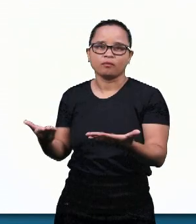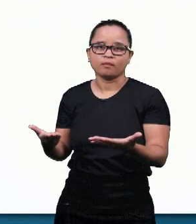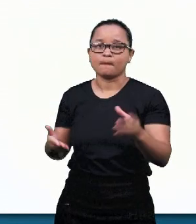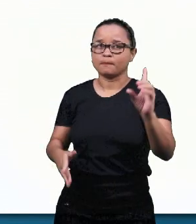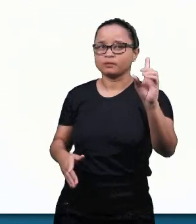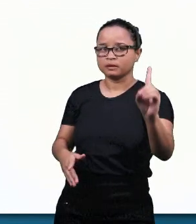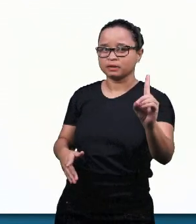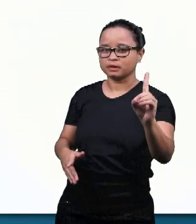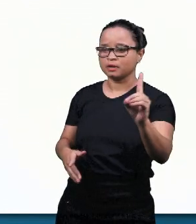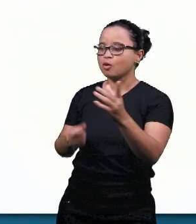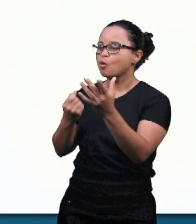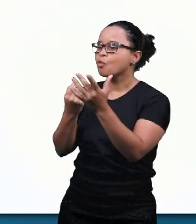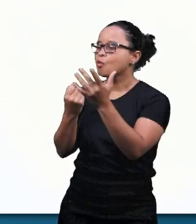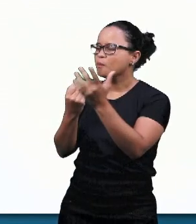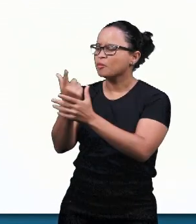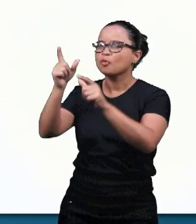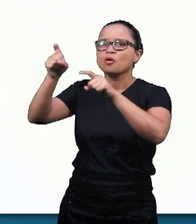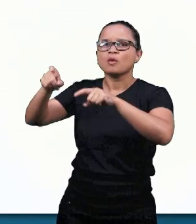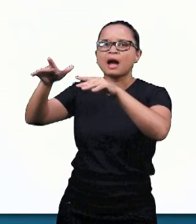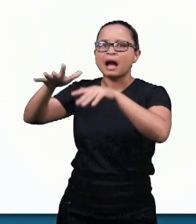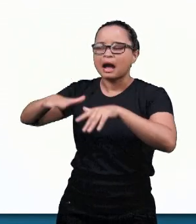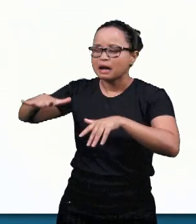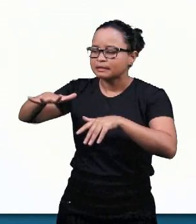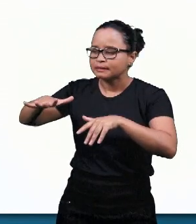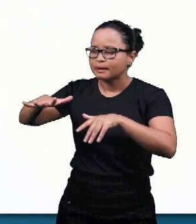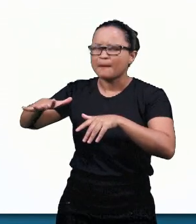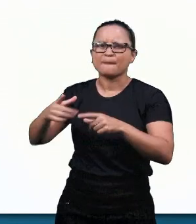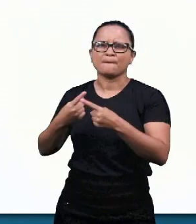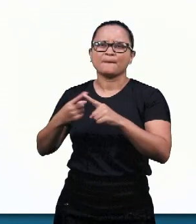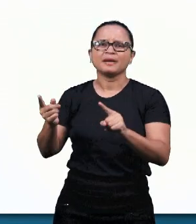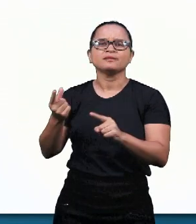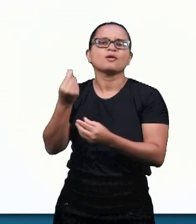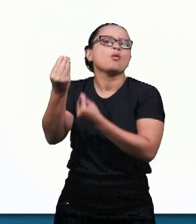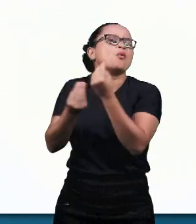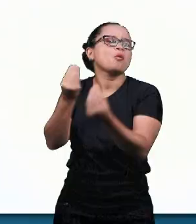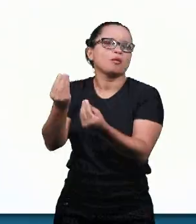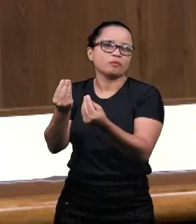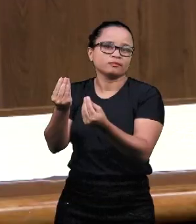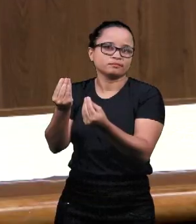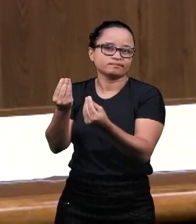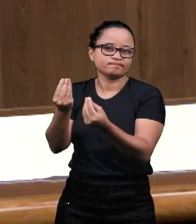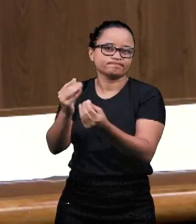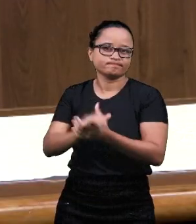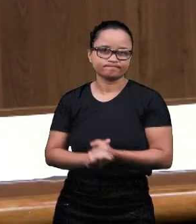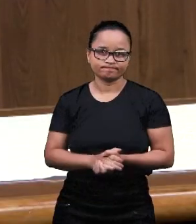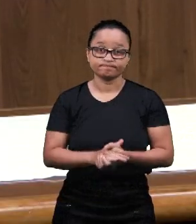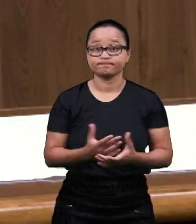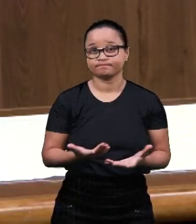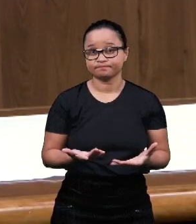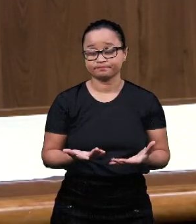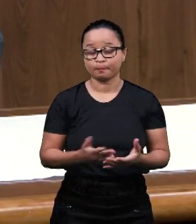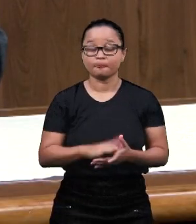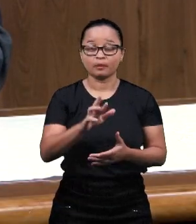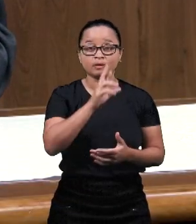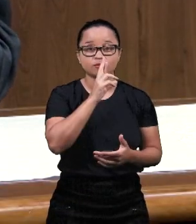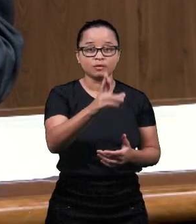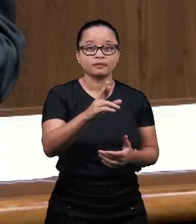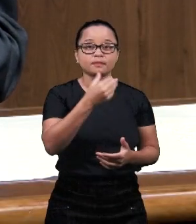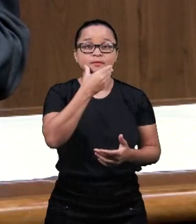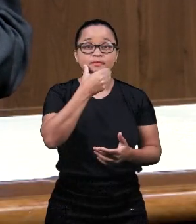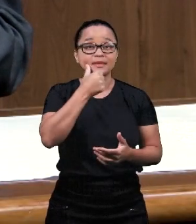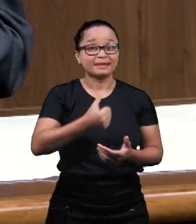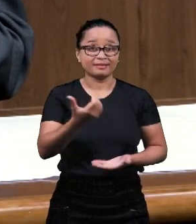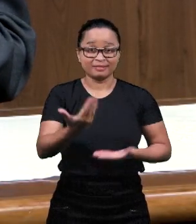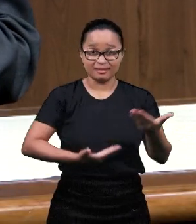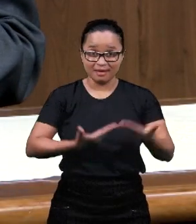être répondue par nos sœurs, qui sont des dames de l'Église. Cette question a été portée aux dames de